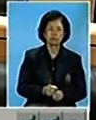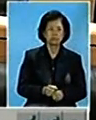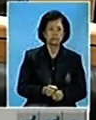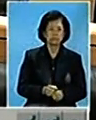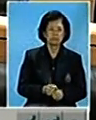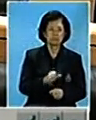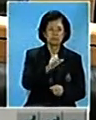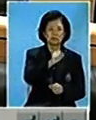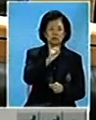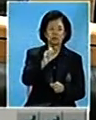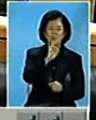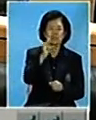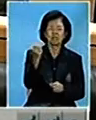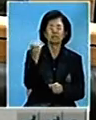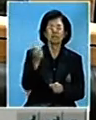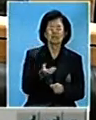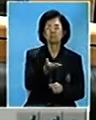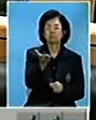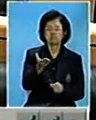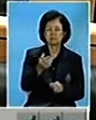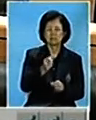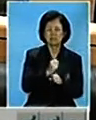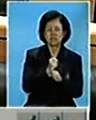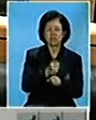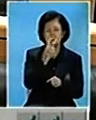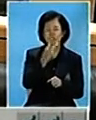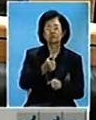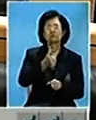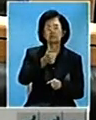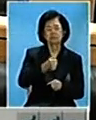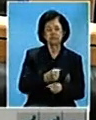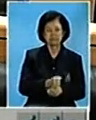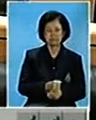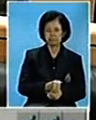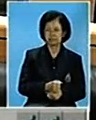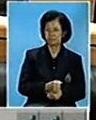มาชิกก็ใช้อำนาจไปอย่างนั้นนะครับก็ให้มันดูดีครับท่านประธานครับ